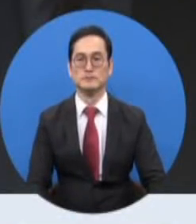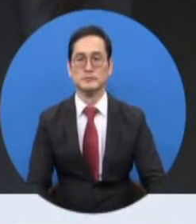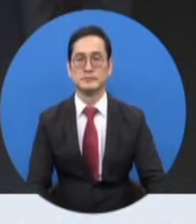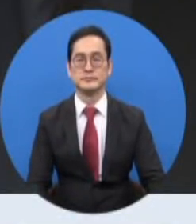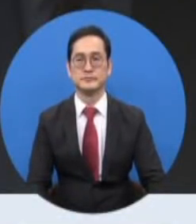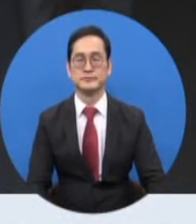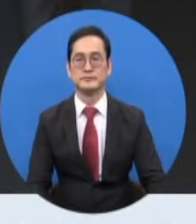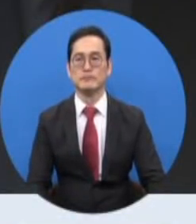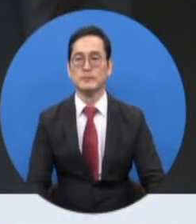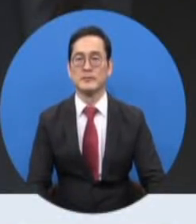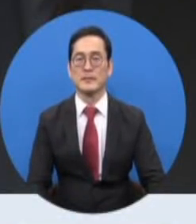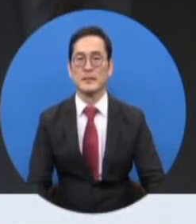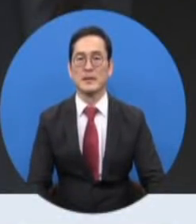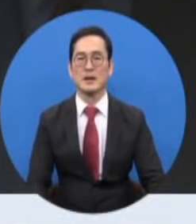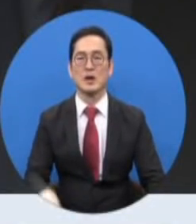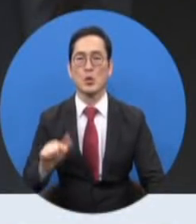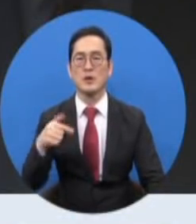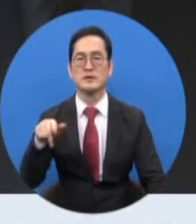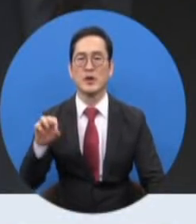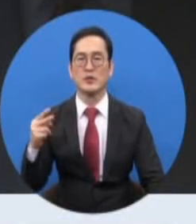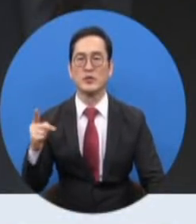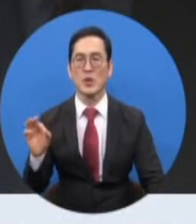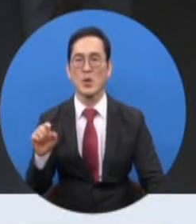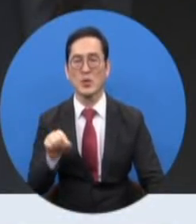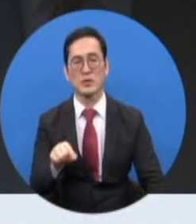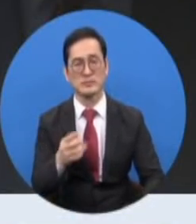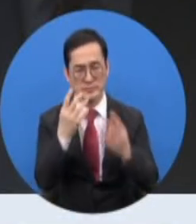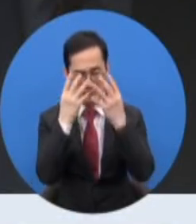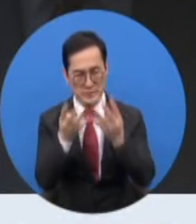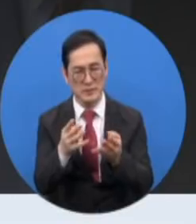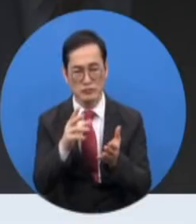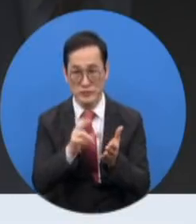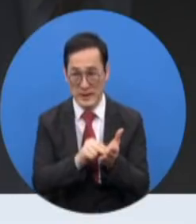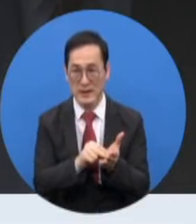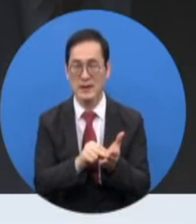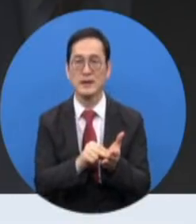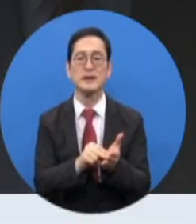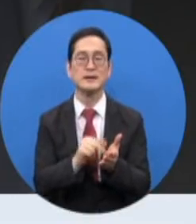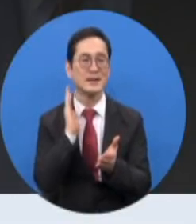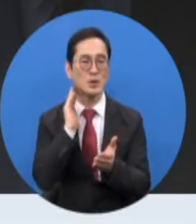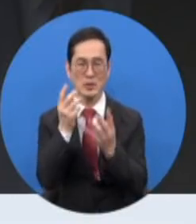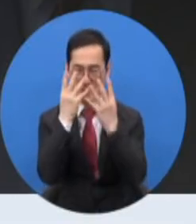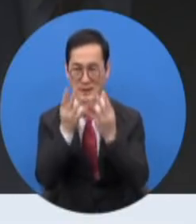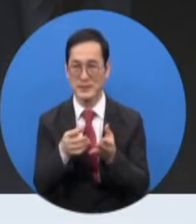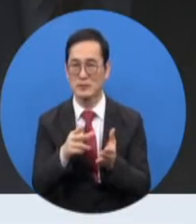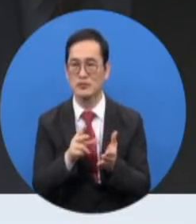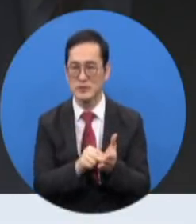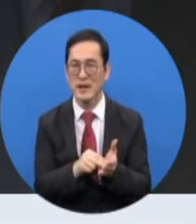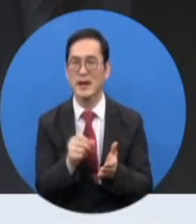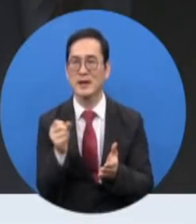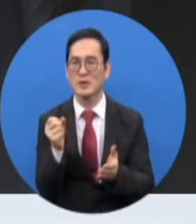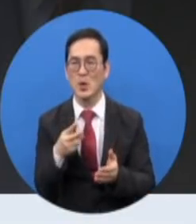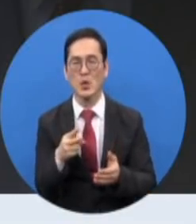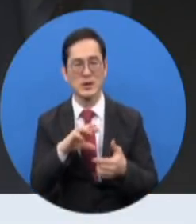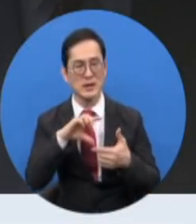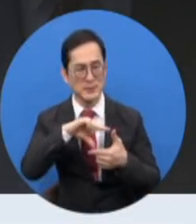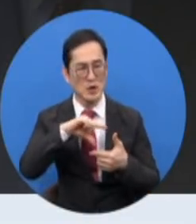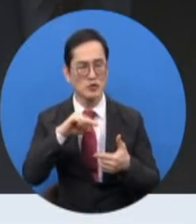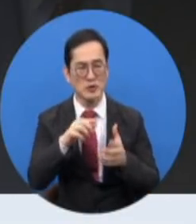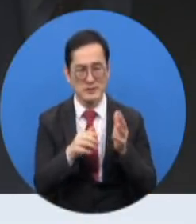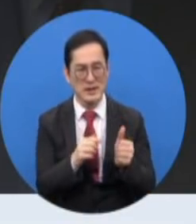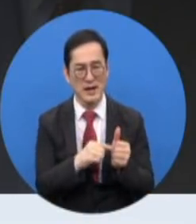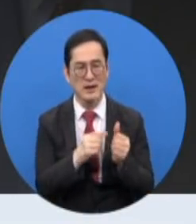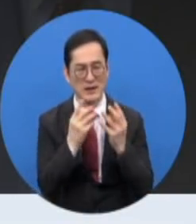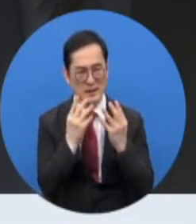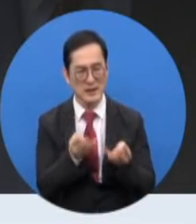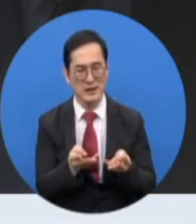자, MB 사면 뭐 인사 의제마다 의견 일치가 안 된다고 보시면 될 것 같습니다. 권성동 의원, MB 사면하지 않았던